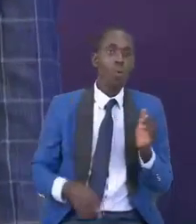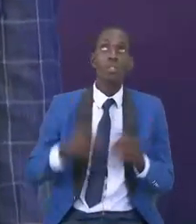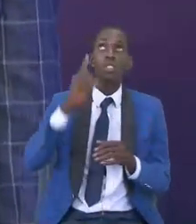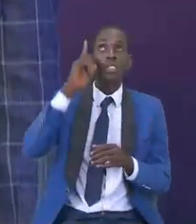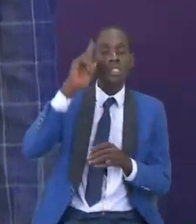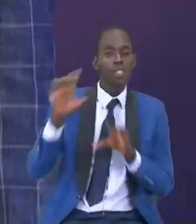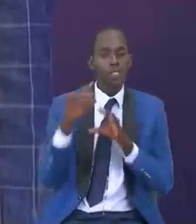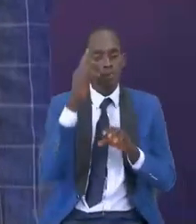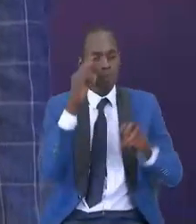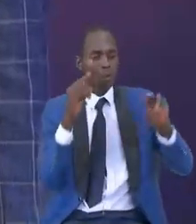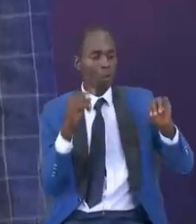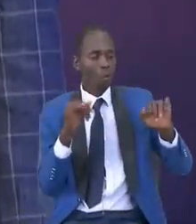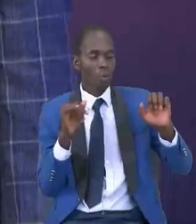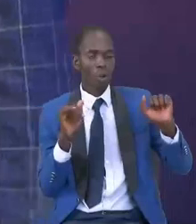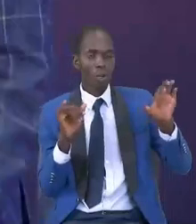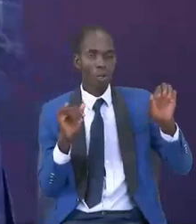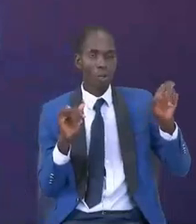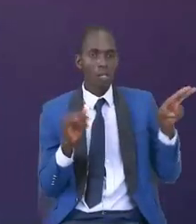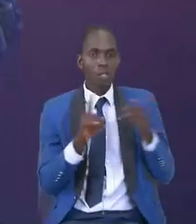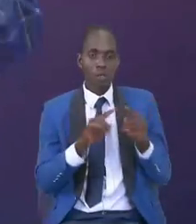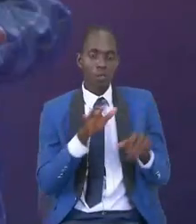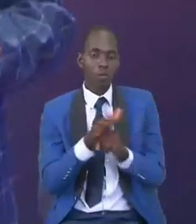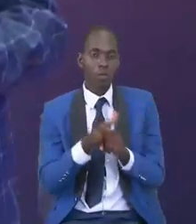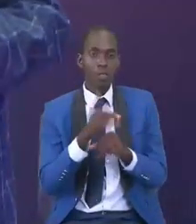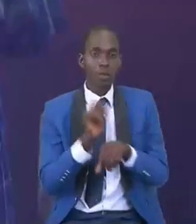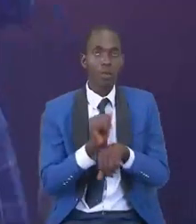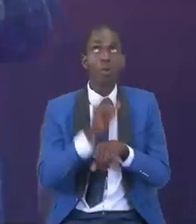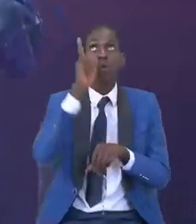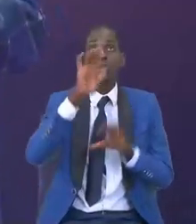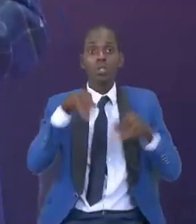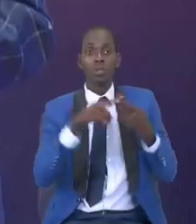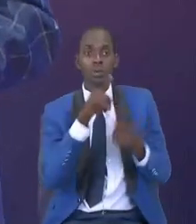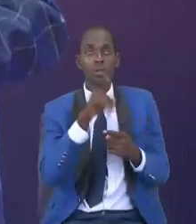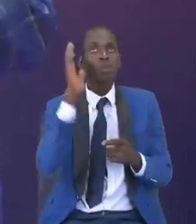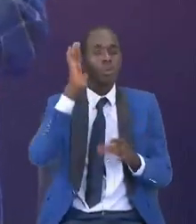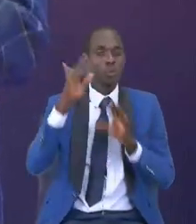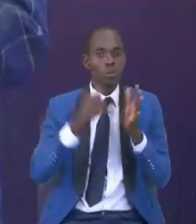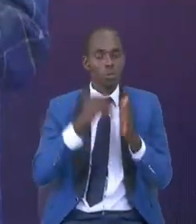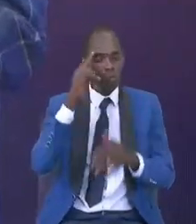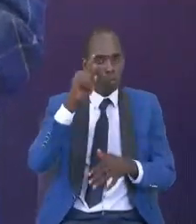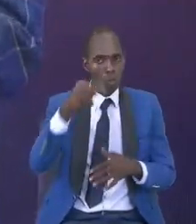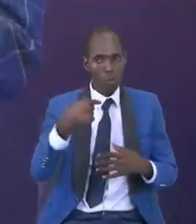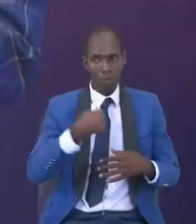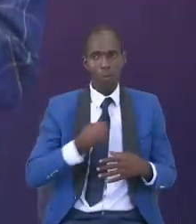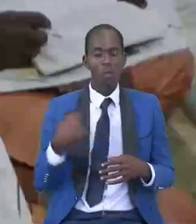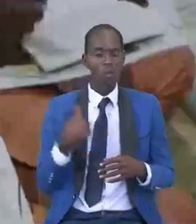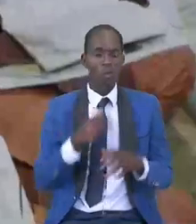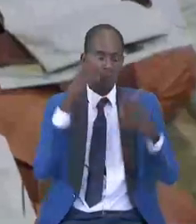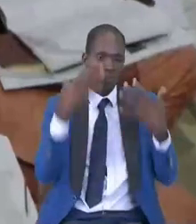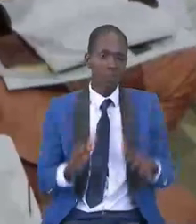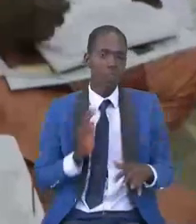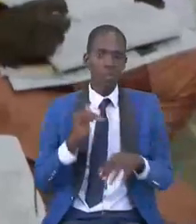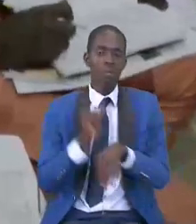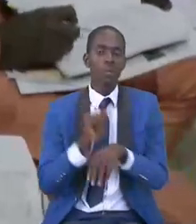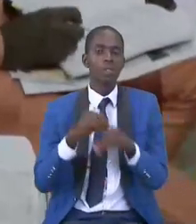a fait pour Michée, pour accomplir le ministère que Dieu lui avait donné, il le fera pour toi, il le fera pour nous et